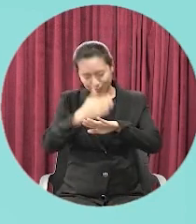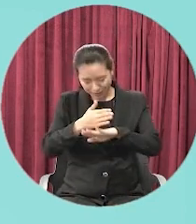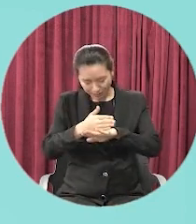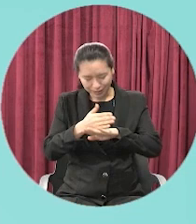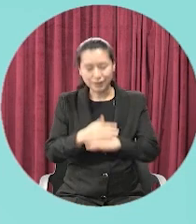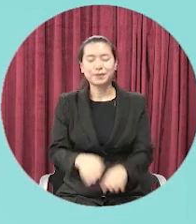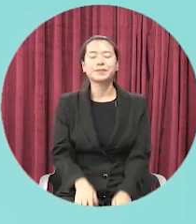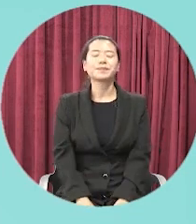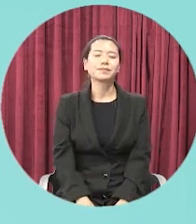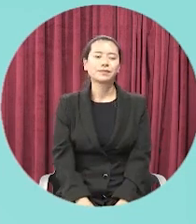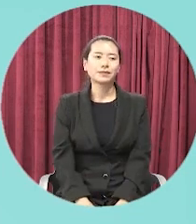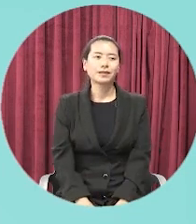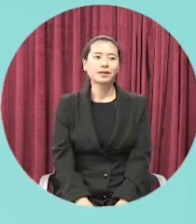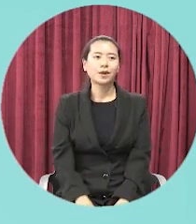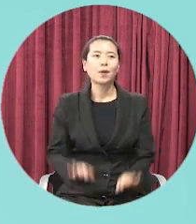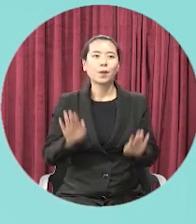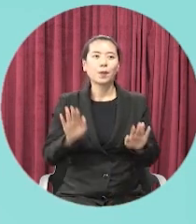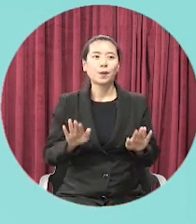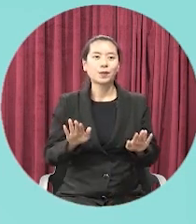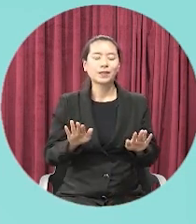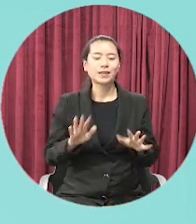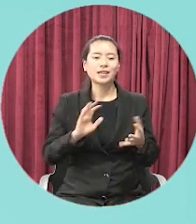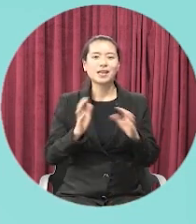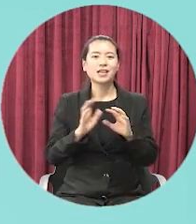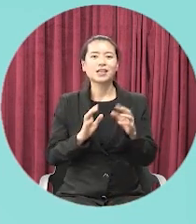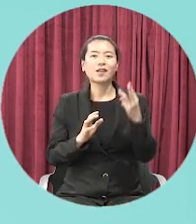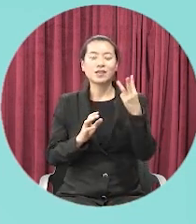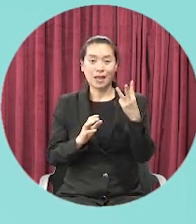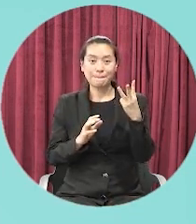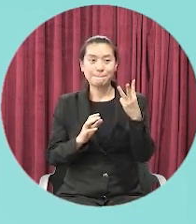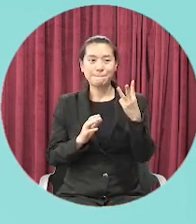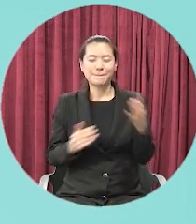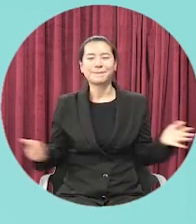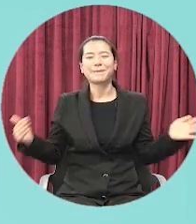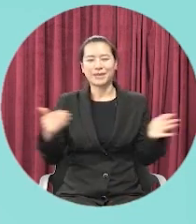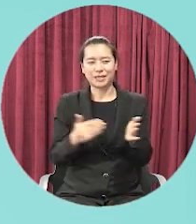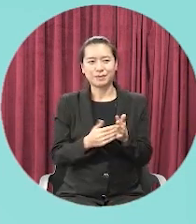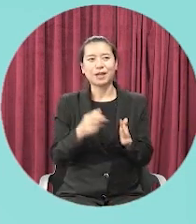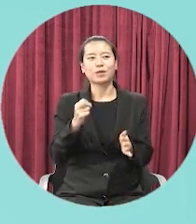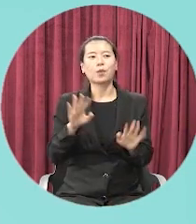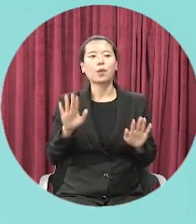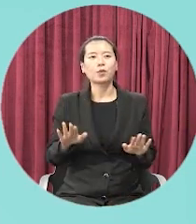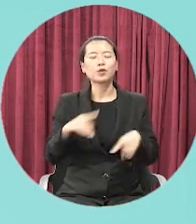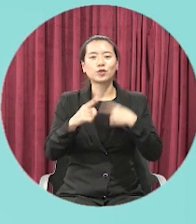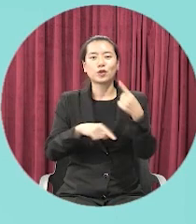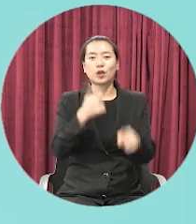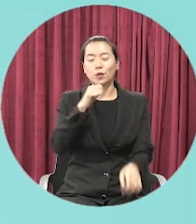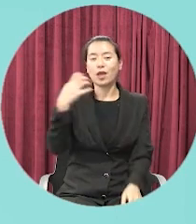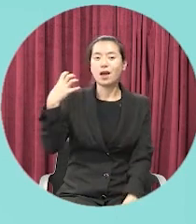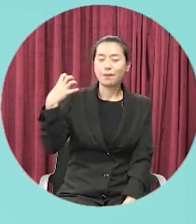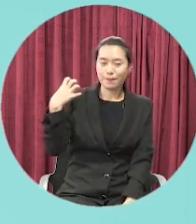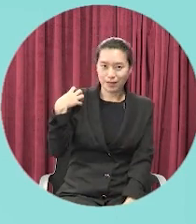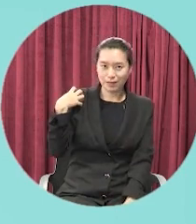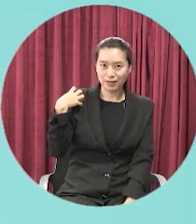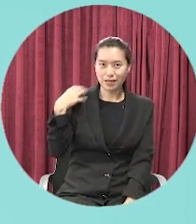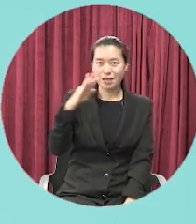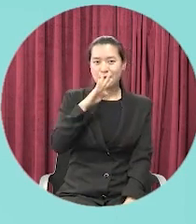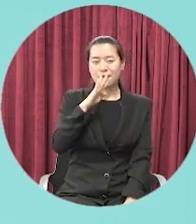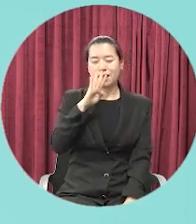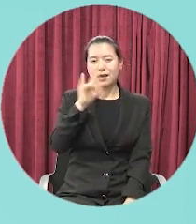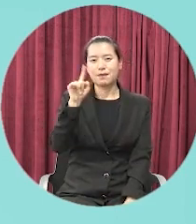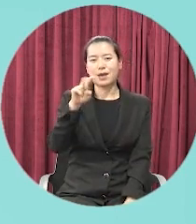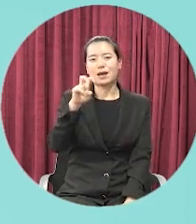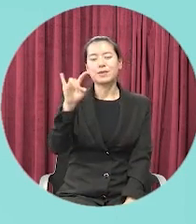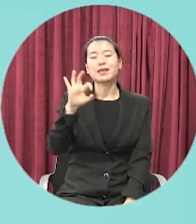감사합니다 이것으로 섹션이 3회 발표를 모두 마치겠습니다 그리고 오늘 수화 통역을 맡아주신 박미희